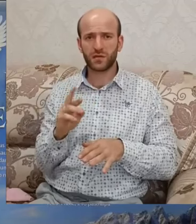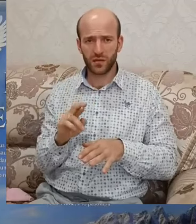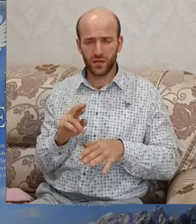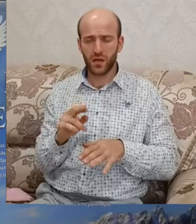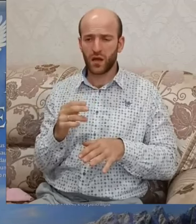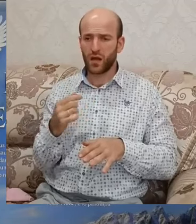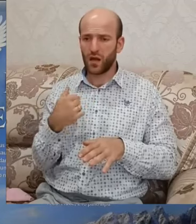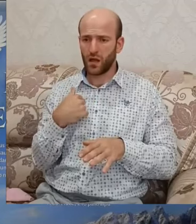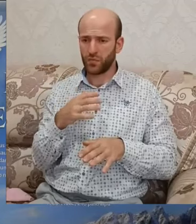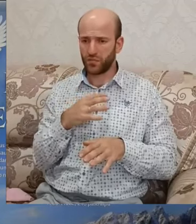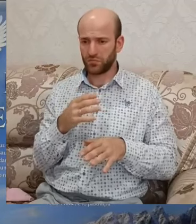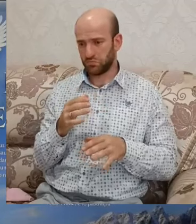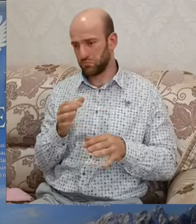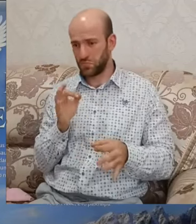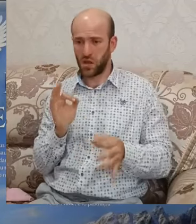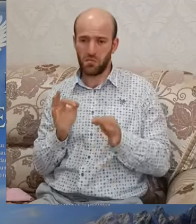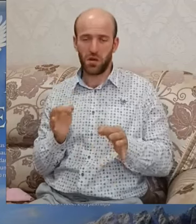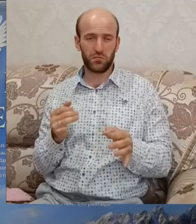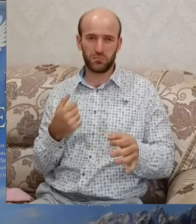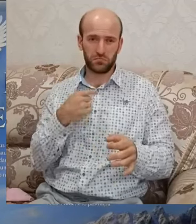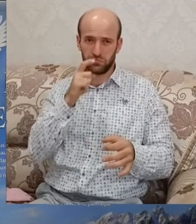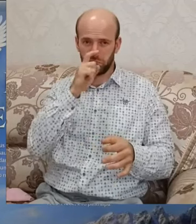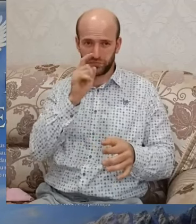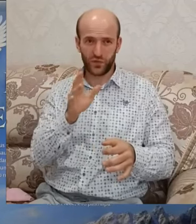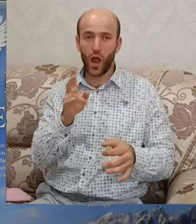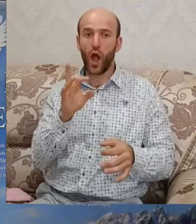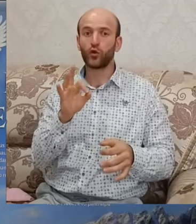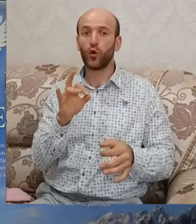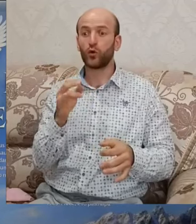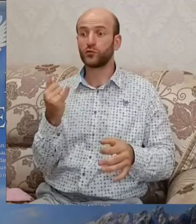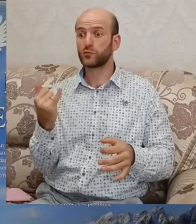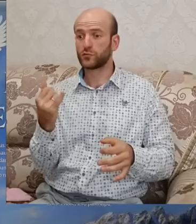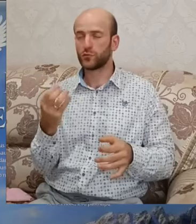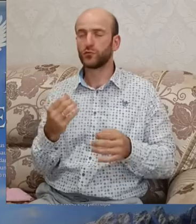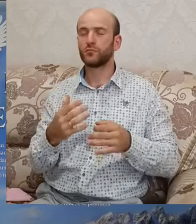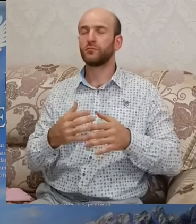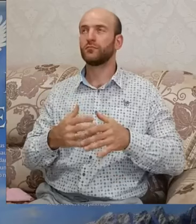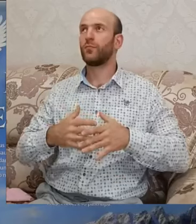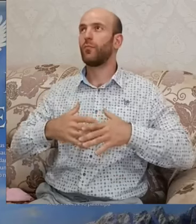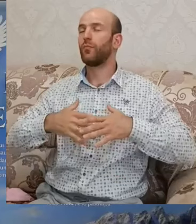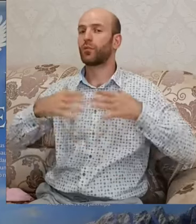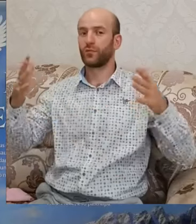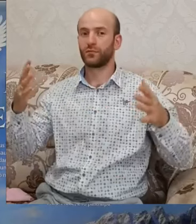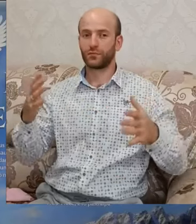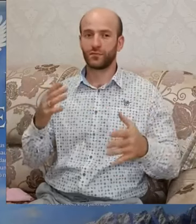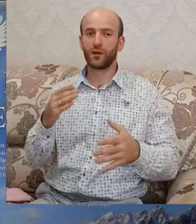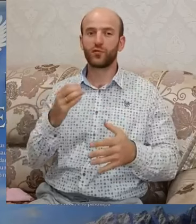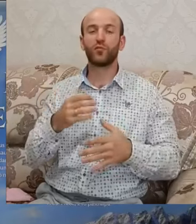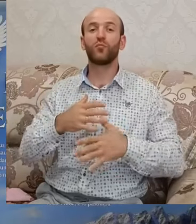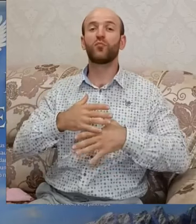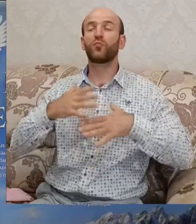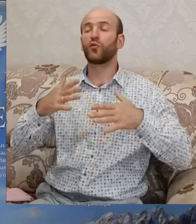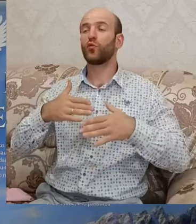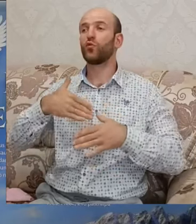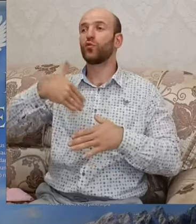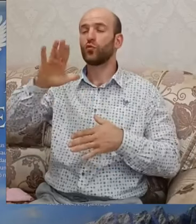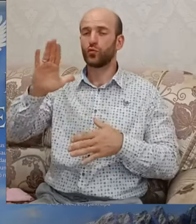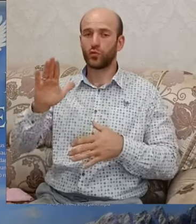обильно благословенно. Ir tai ne pabaiga. И это не конец. Aš stebiuosi Dievo darbu